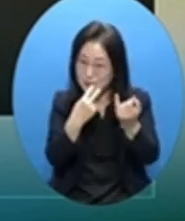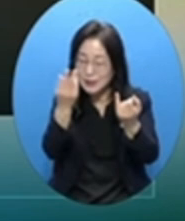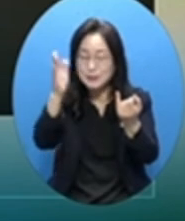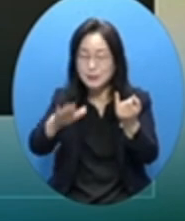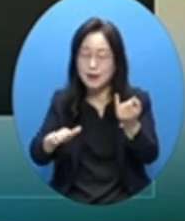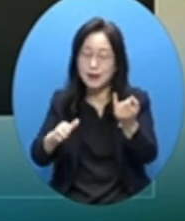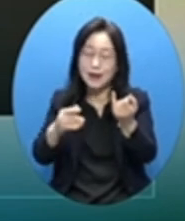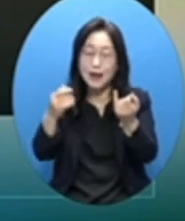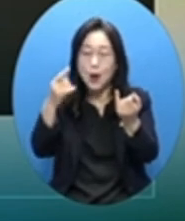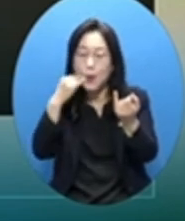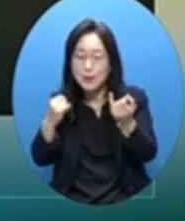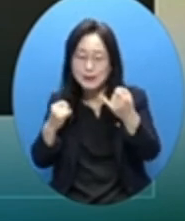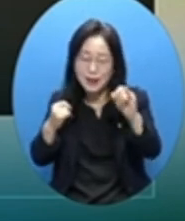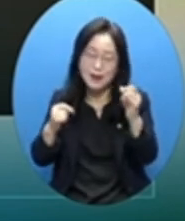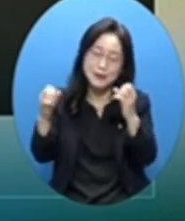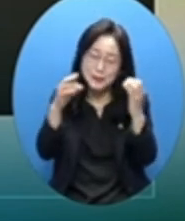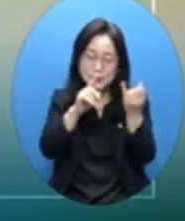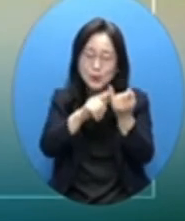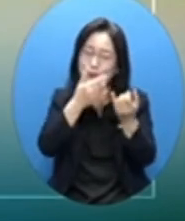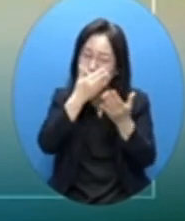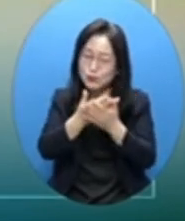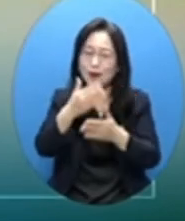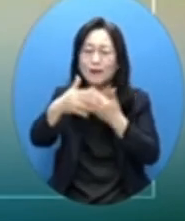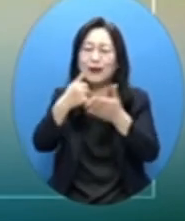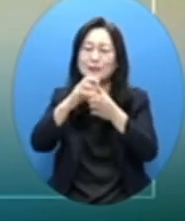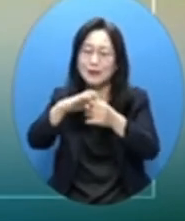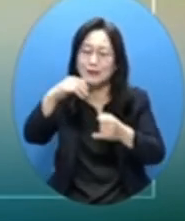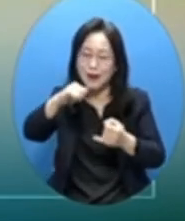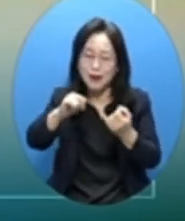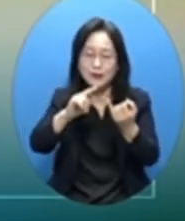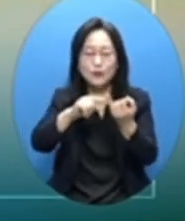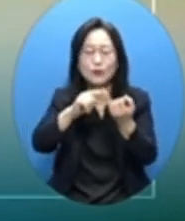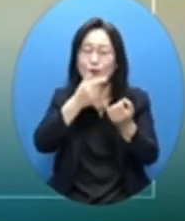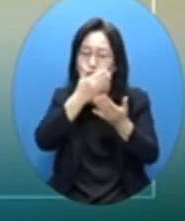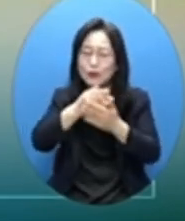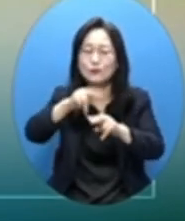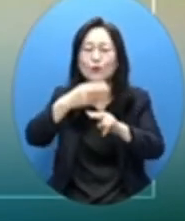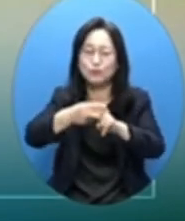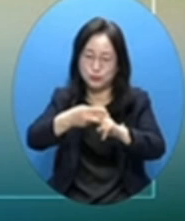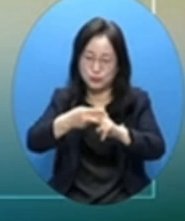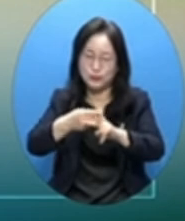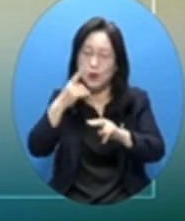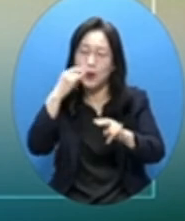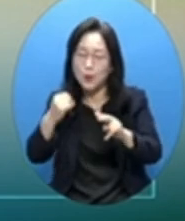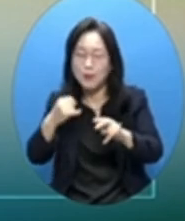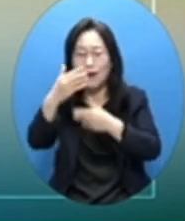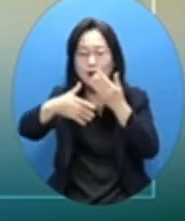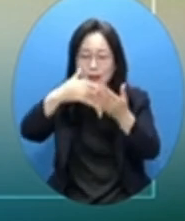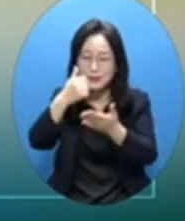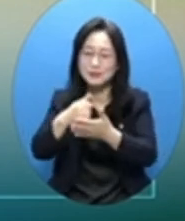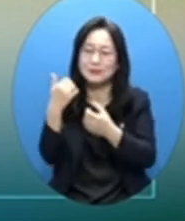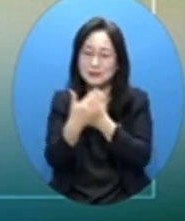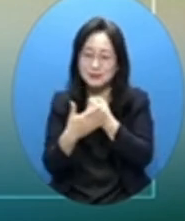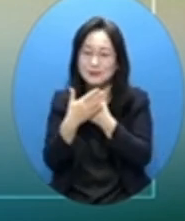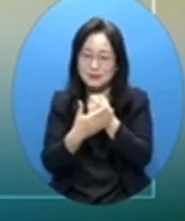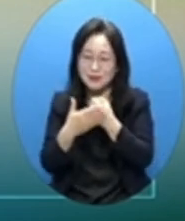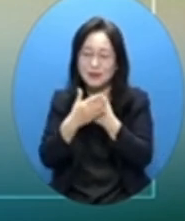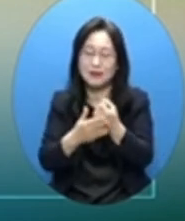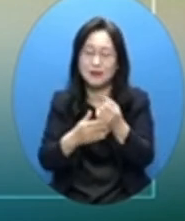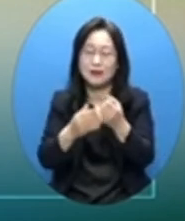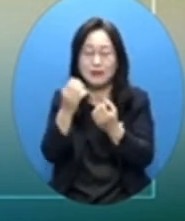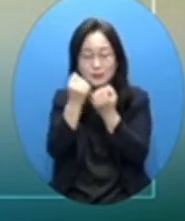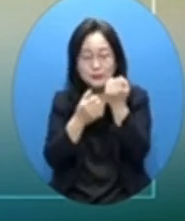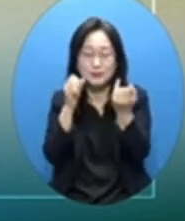예은이는 소중한 하나님의 딸이고 우리들의 귀한 선물이야 늘 어머니가 하나님의 은혜를 따르게